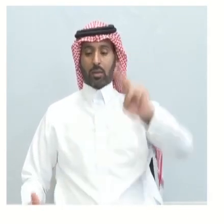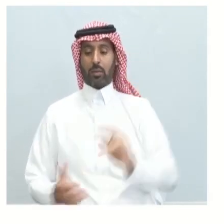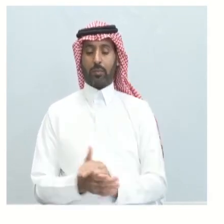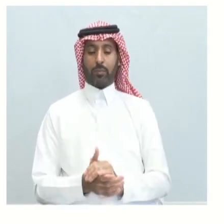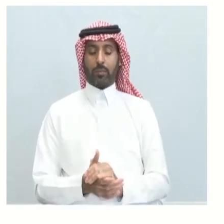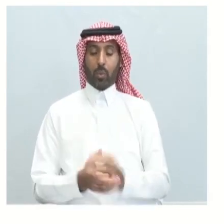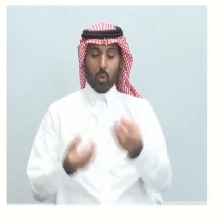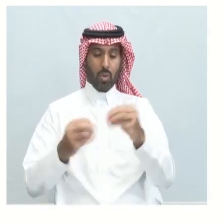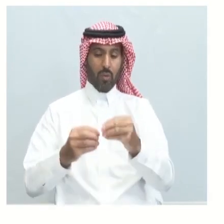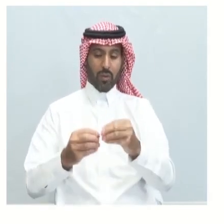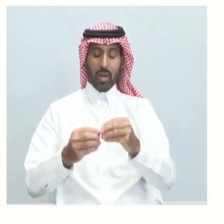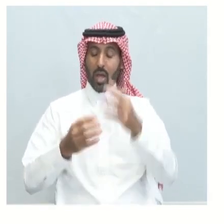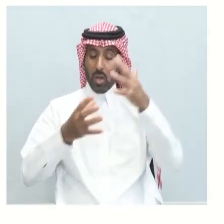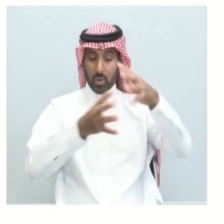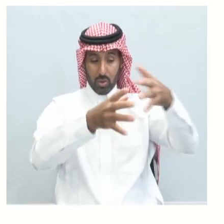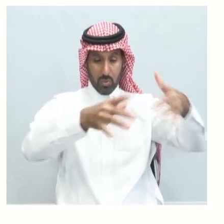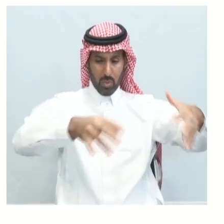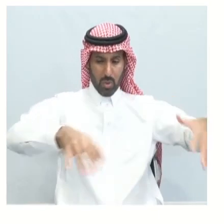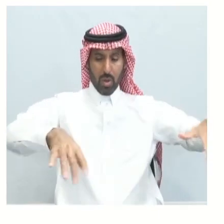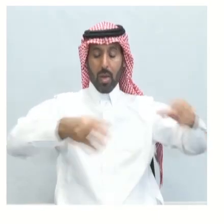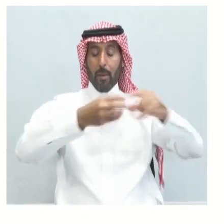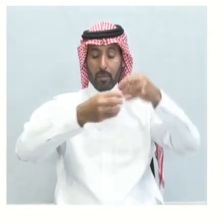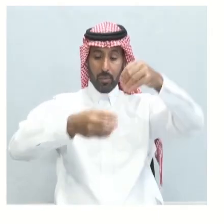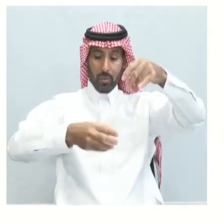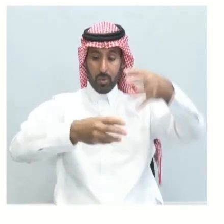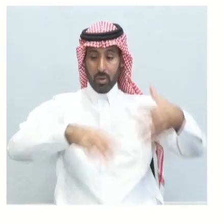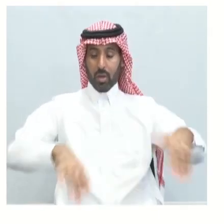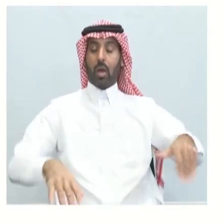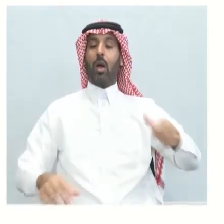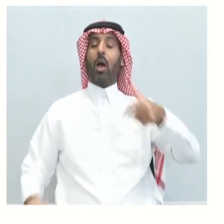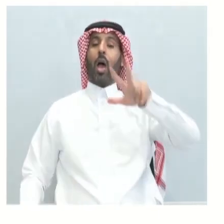اقليم الكثبان الرمليه واقليم